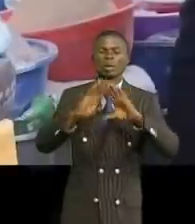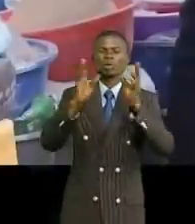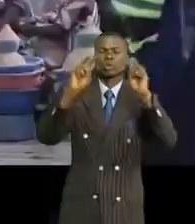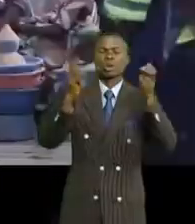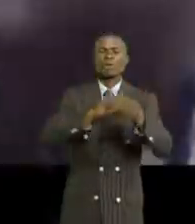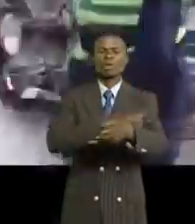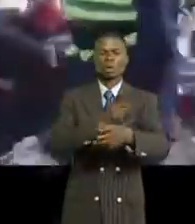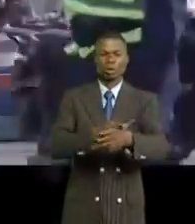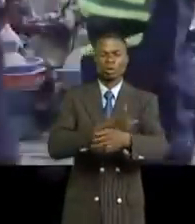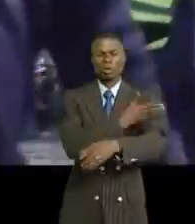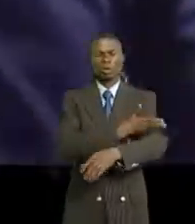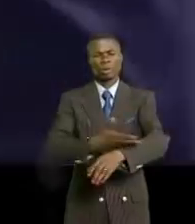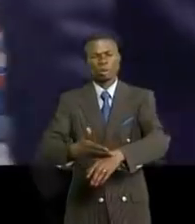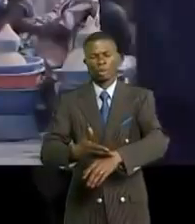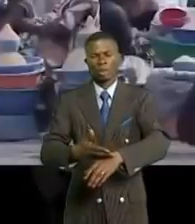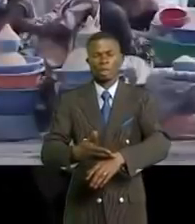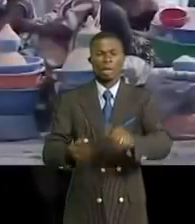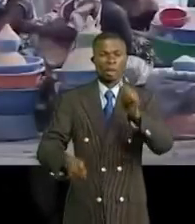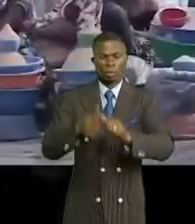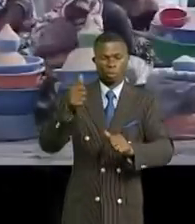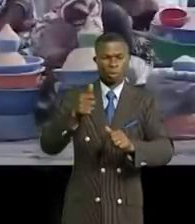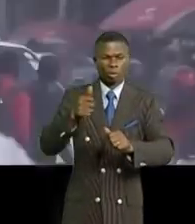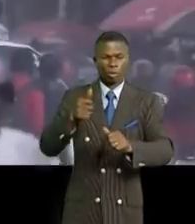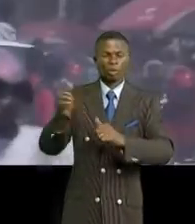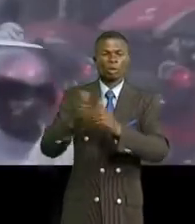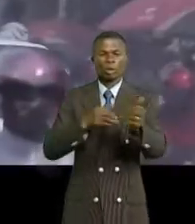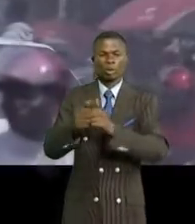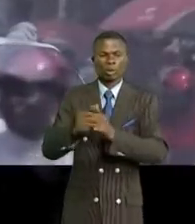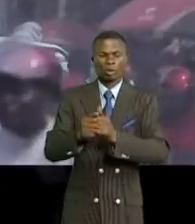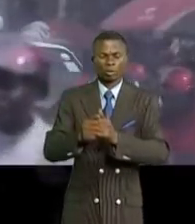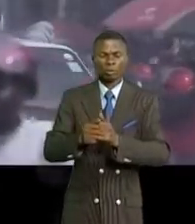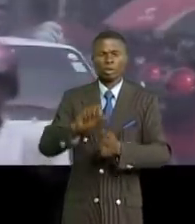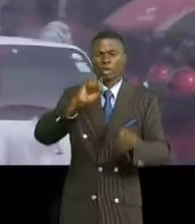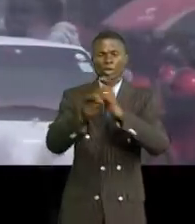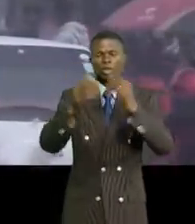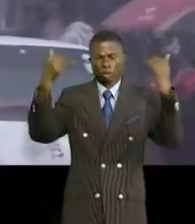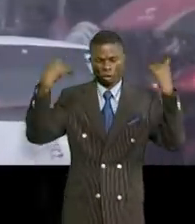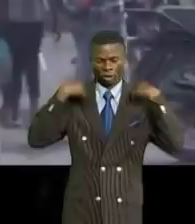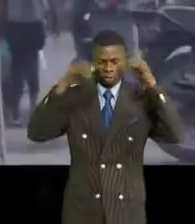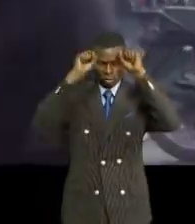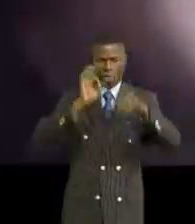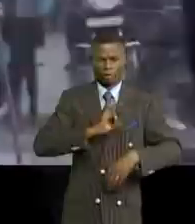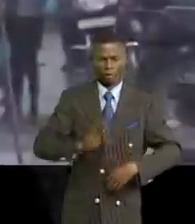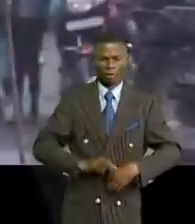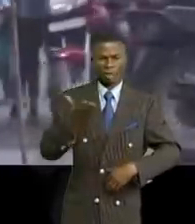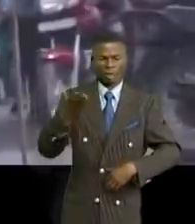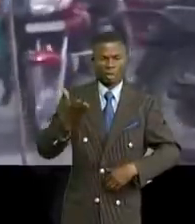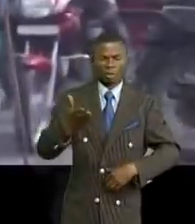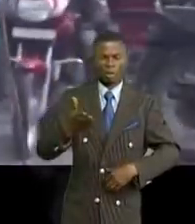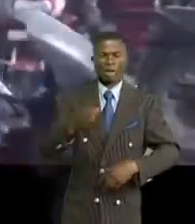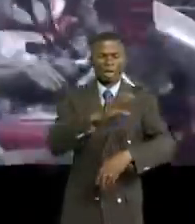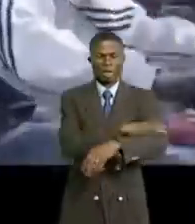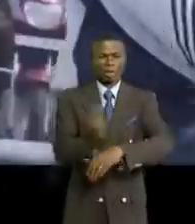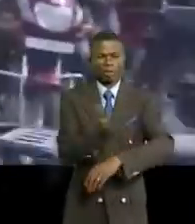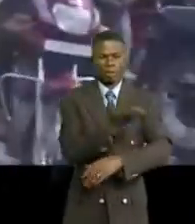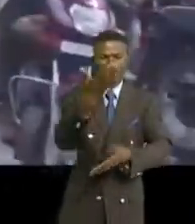goma qui dort les au delà et la débrouillardise l'état de siège décrétée par le chef de l'état félix-antoine et i5 et dit il au bout